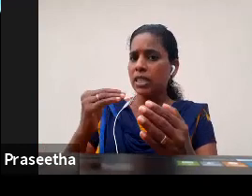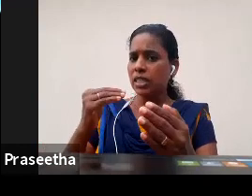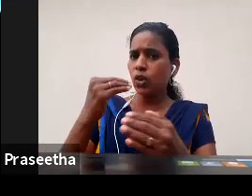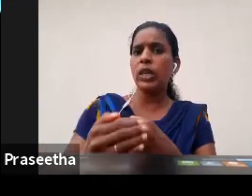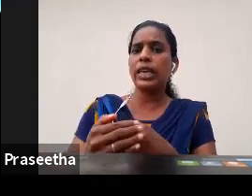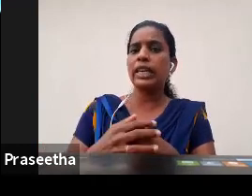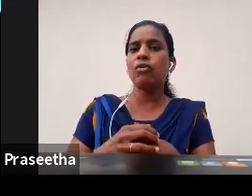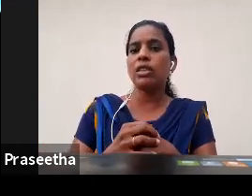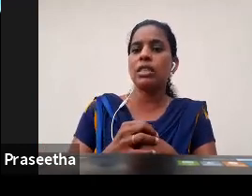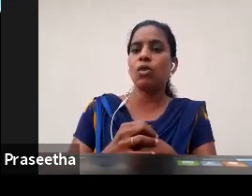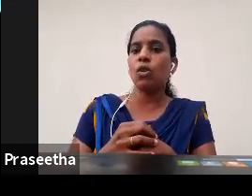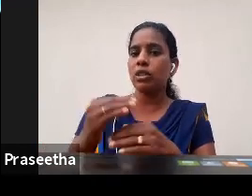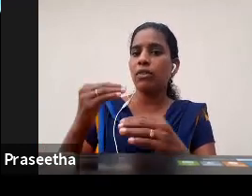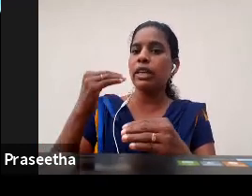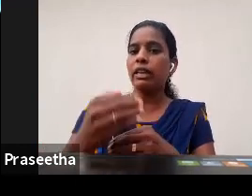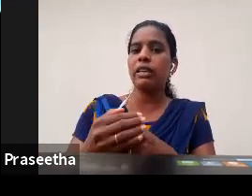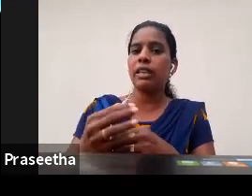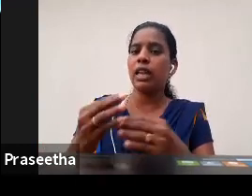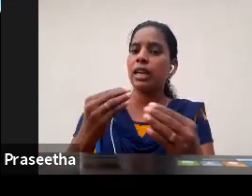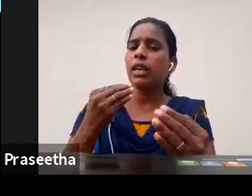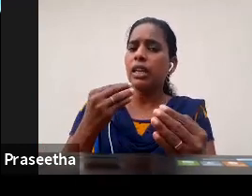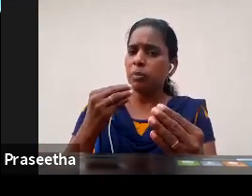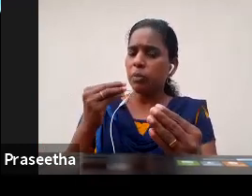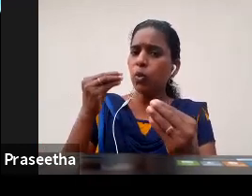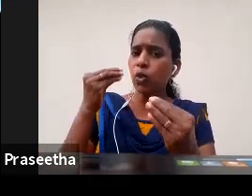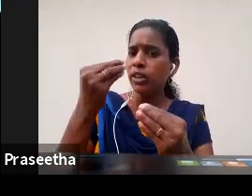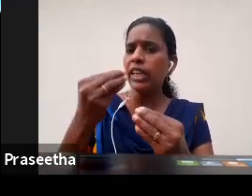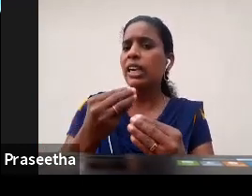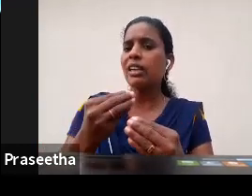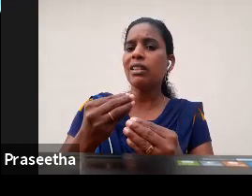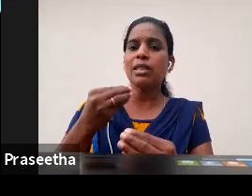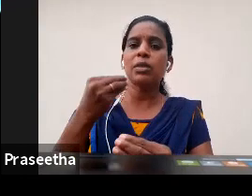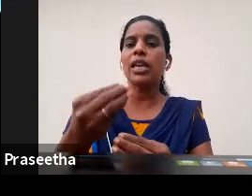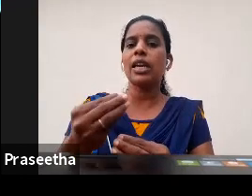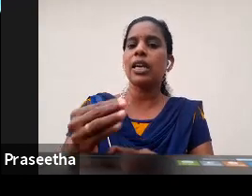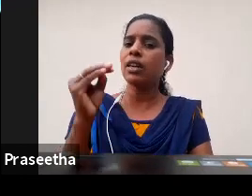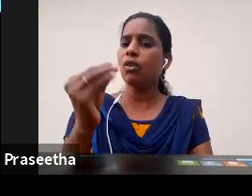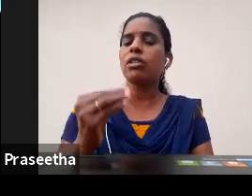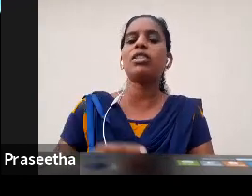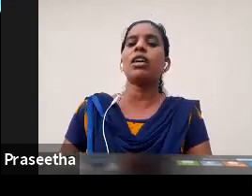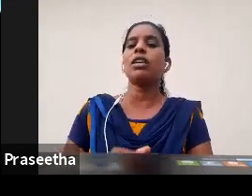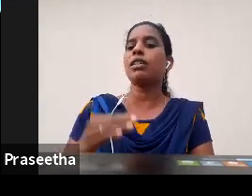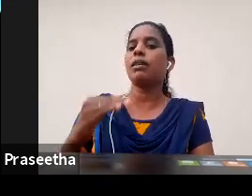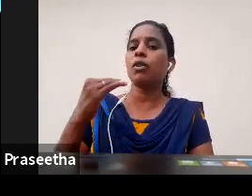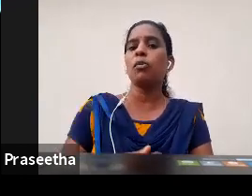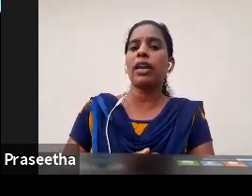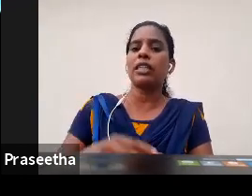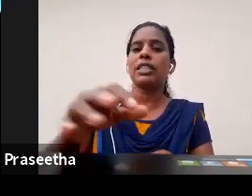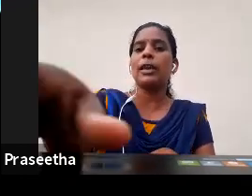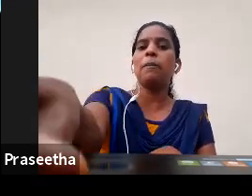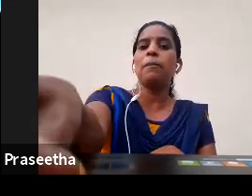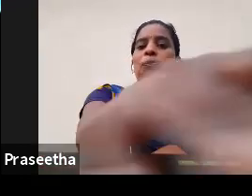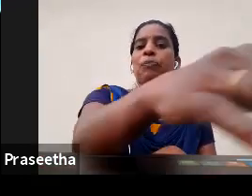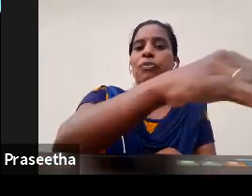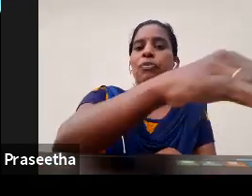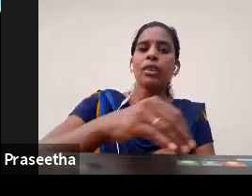ബന്ധപ്പെട്ട് ജസ്റ്റ് ഒരു ഗ്രീറ്റിംഗ് വേർഡ്സ് കുറച്ച് അവരെ ഗ്രീറ്റ് ചെയ്യുന്ന, അല്ലെങ്കിൽ മുട്ടിയ ഘട്ടത്തിൽ സംസാരിക്കാൻ കഴിയുന്ന കുറച്ച് വാക്കുകൾ നമുക്കൊന്ന് പ്രാക്ടീസ്